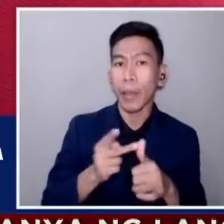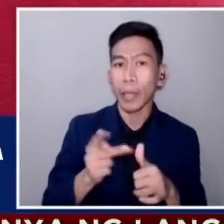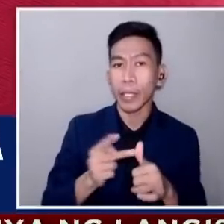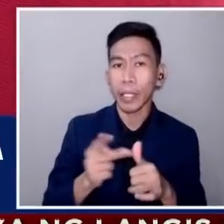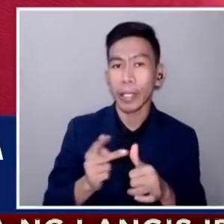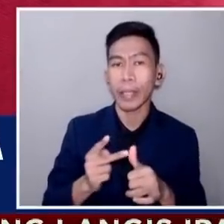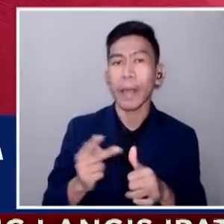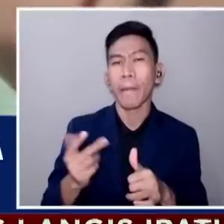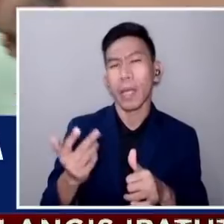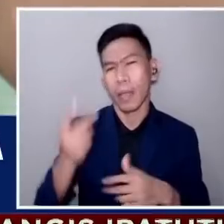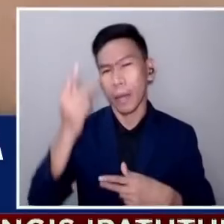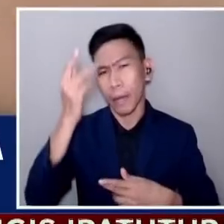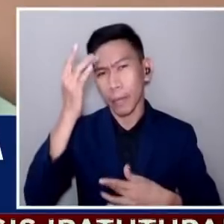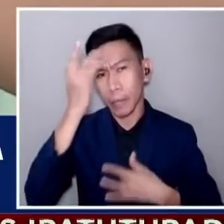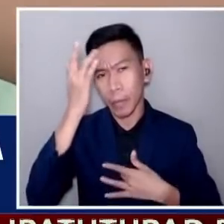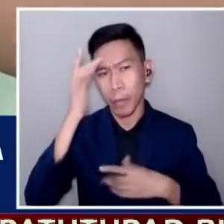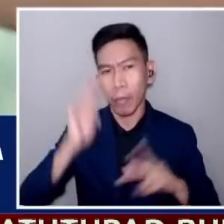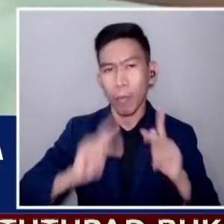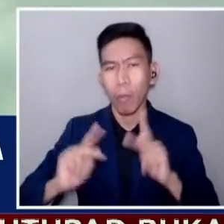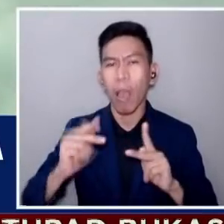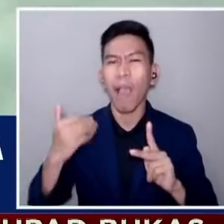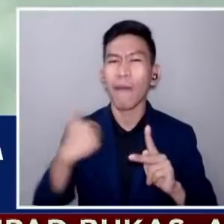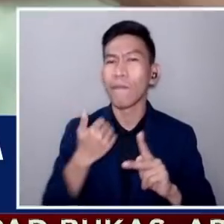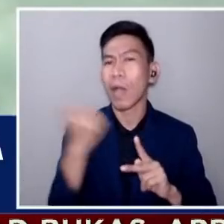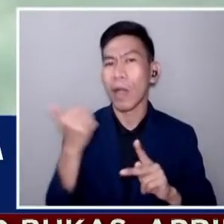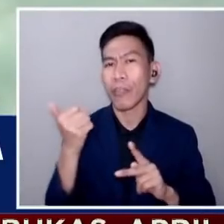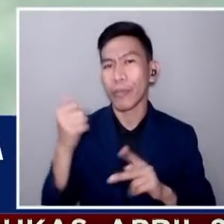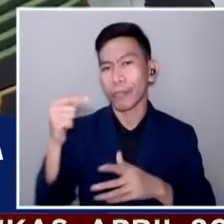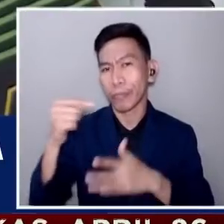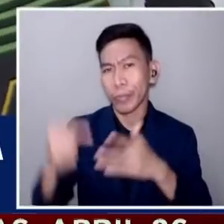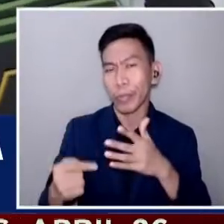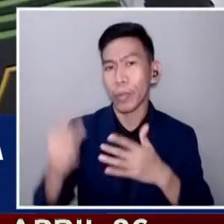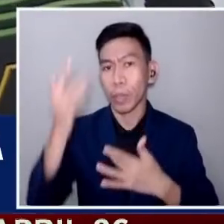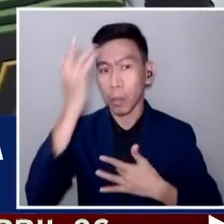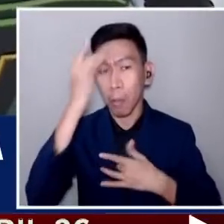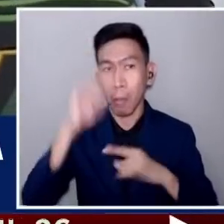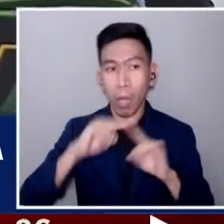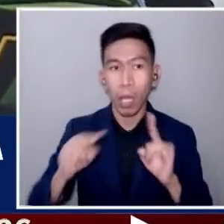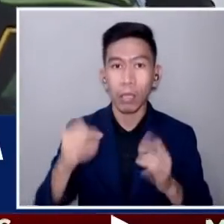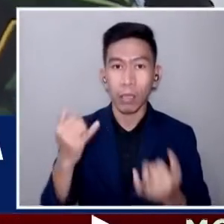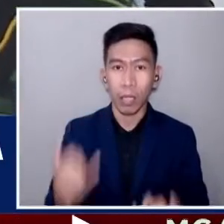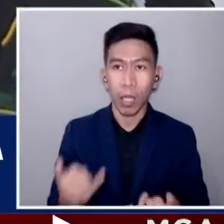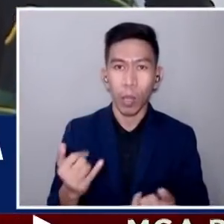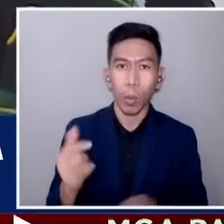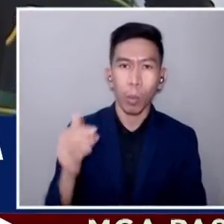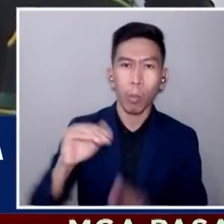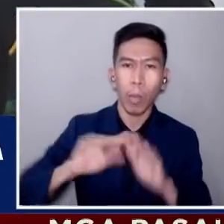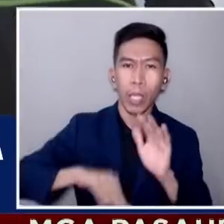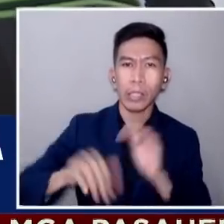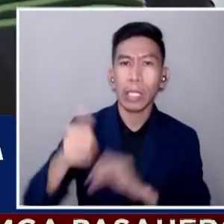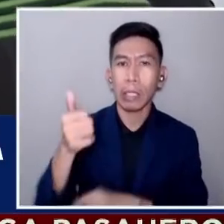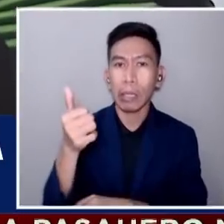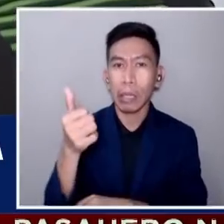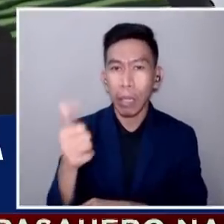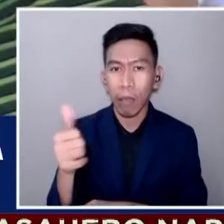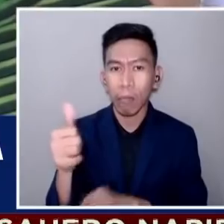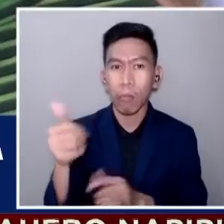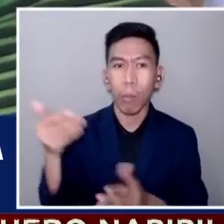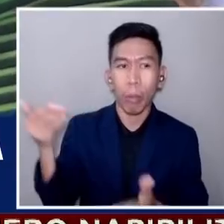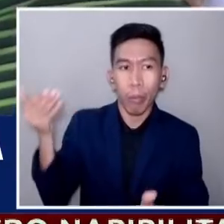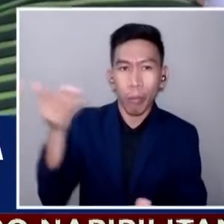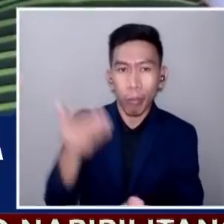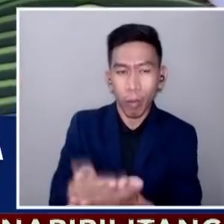na immunocompromised. Pero dahil wala pa sa 10 ang immunocompromised individuals na nagpabakuna rito, iniroll out na